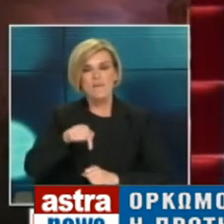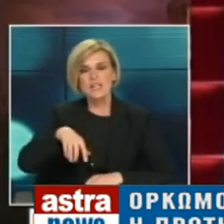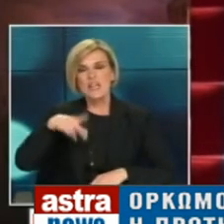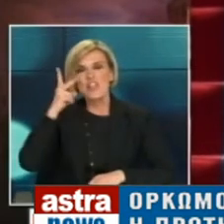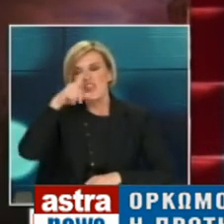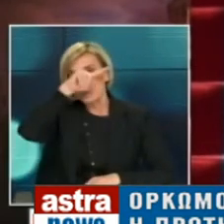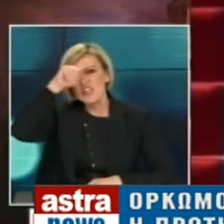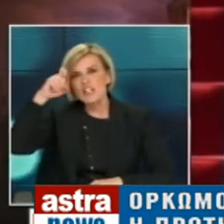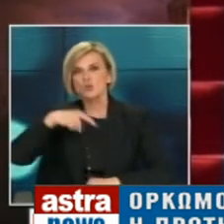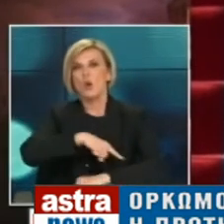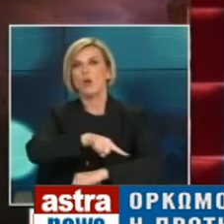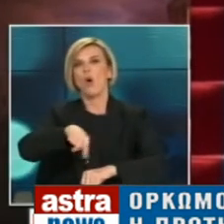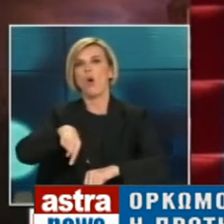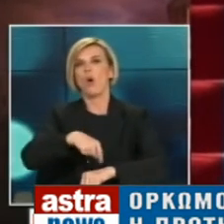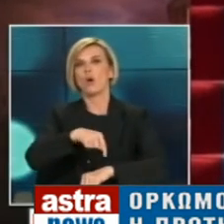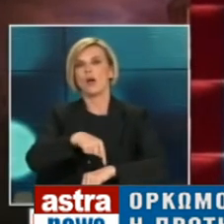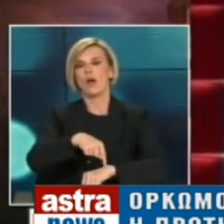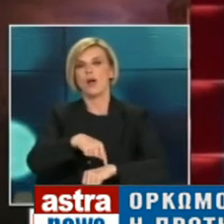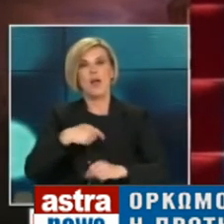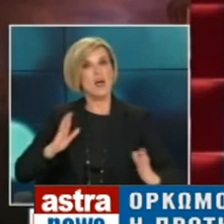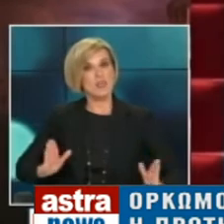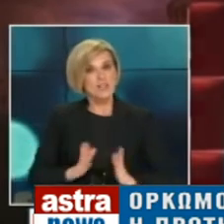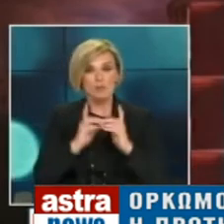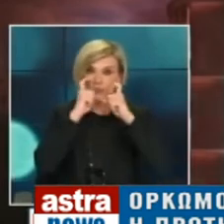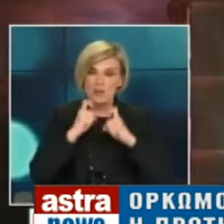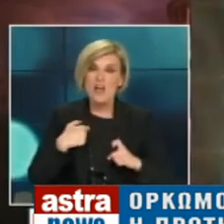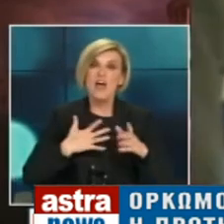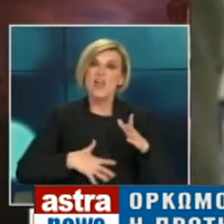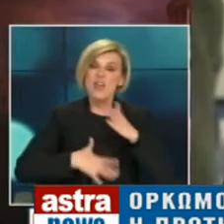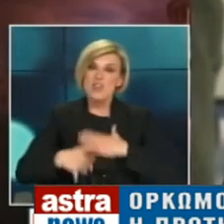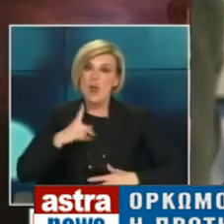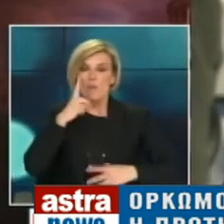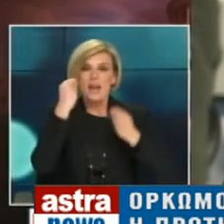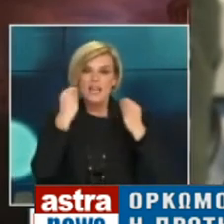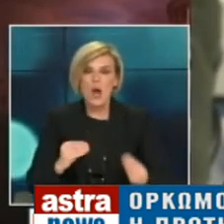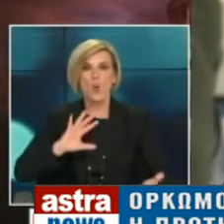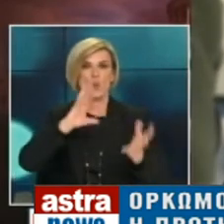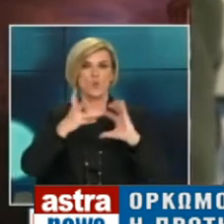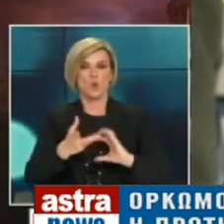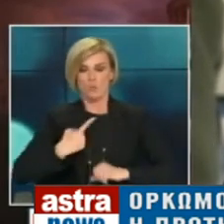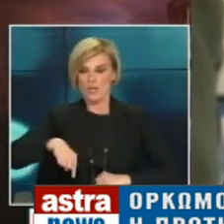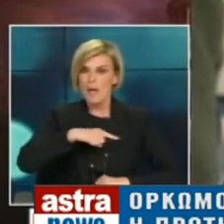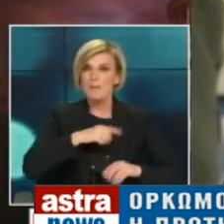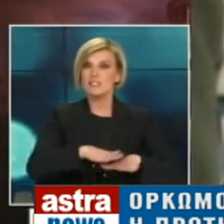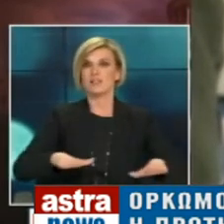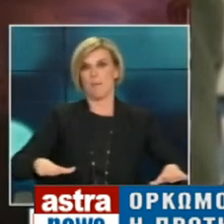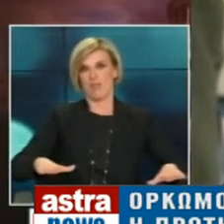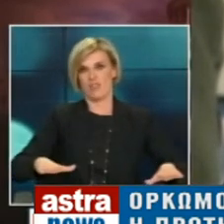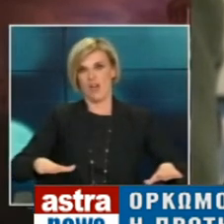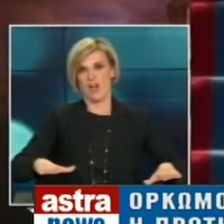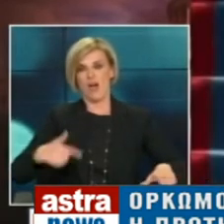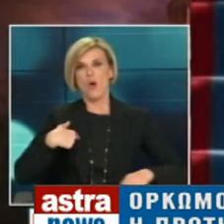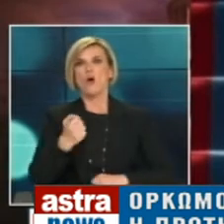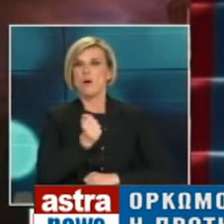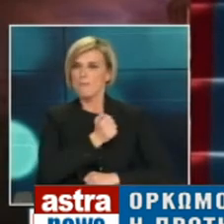ώρα. Θα αντιμετωπίσουμε τις υποχρεώσεις μας. Θέλουμε ένα καλύτερο κόσμο να κληροδίσουμε στα παιδιά μας. Πιστεύω ότι πρέπει να το κάνουμε. Το πιστεύω και για εσάς. Πιστεύω